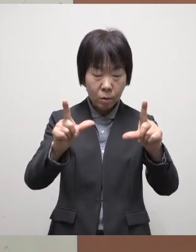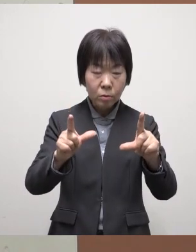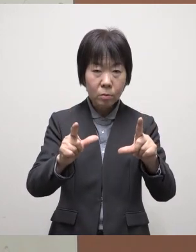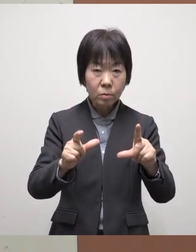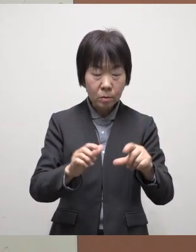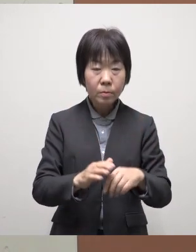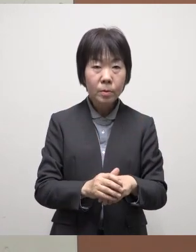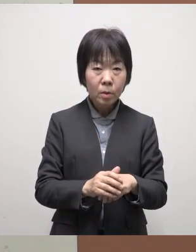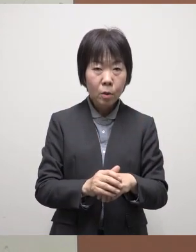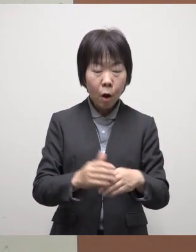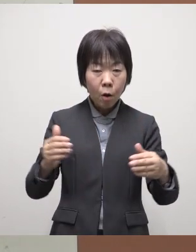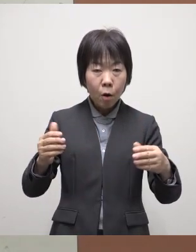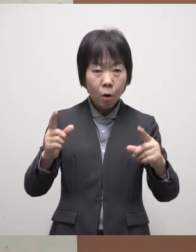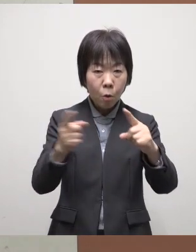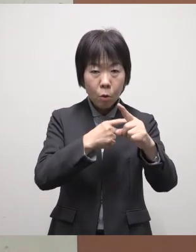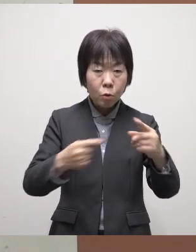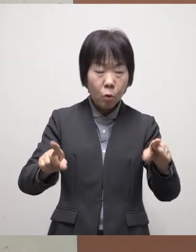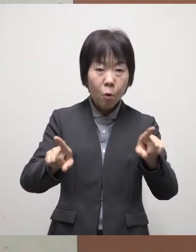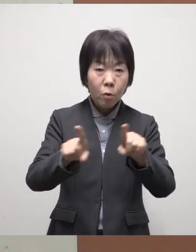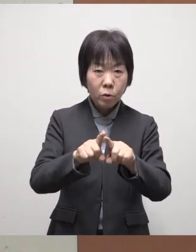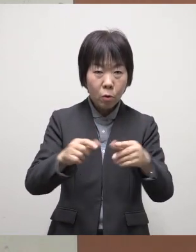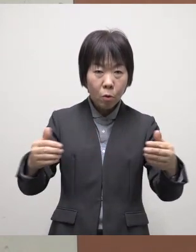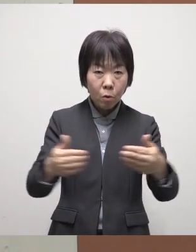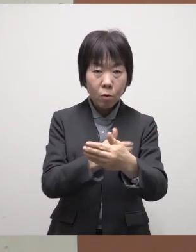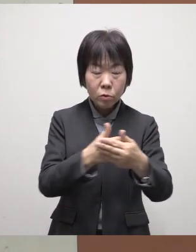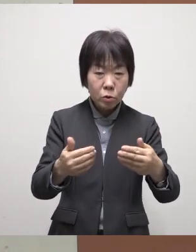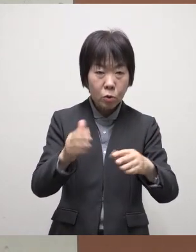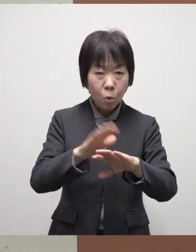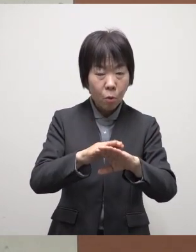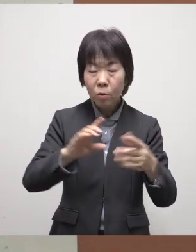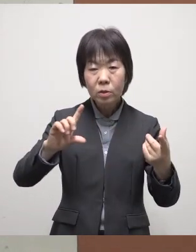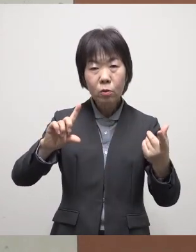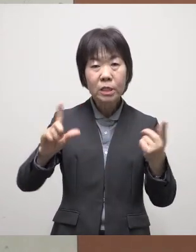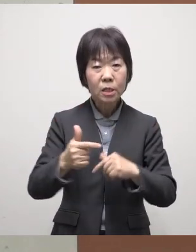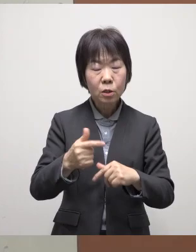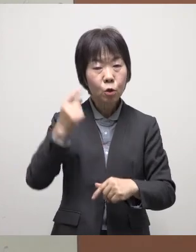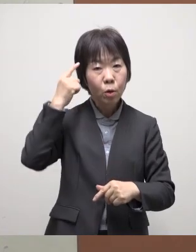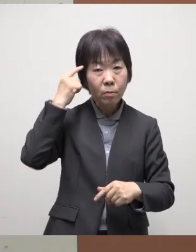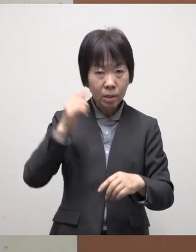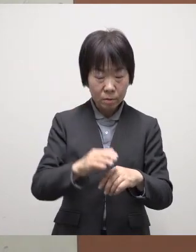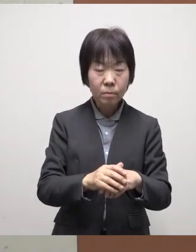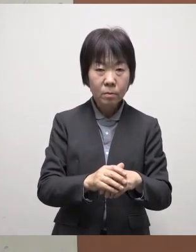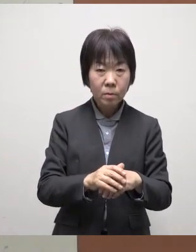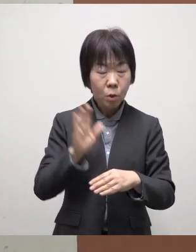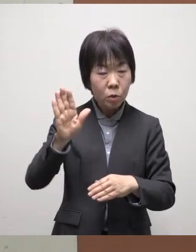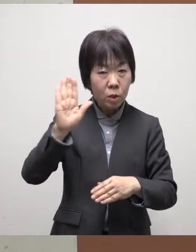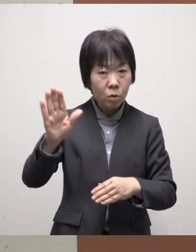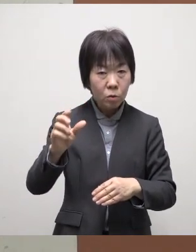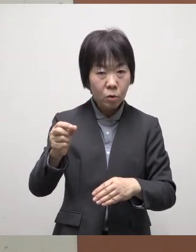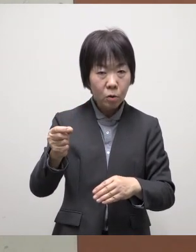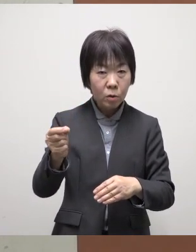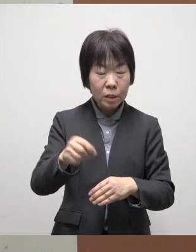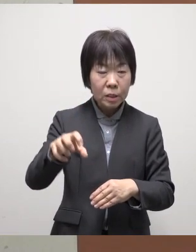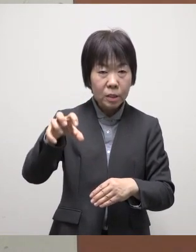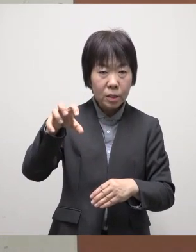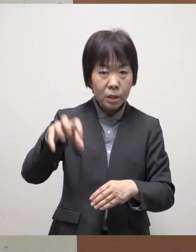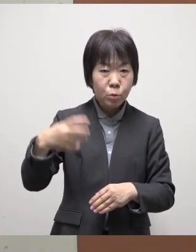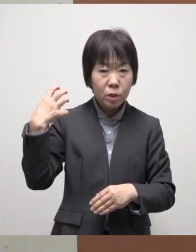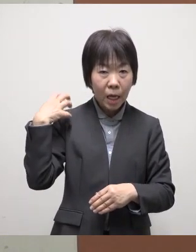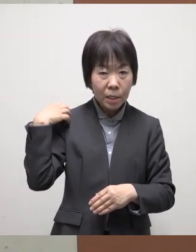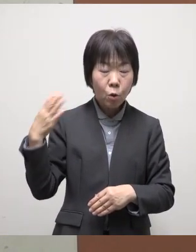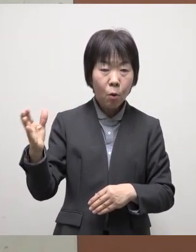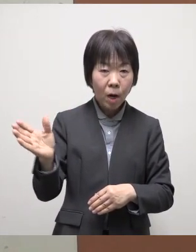おそらくですね公共交通機関を利用しての出勤はないと思いますがうちょうどまた自分方のブリーフィングの際に